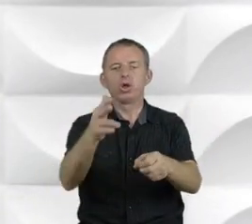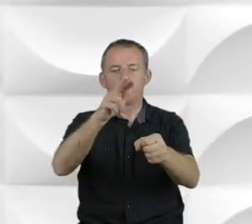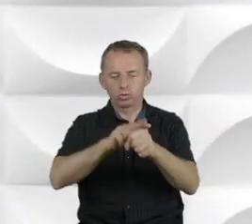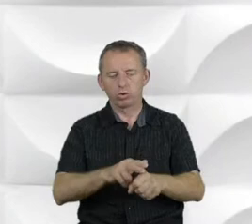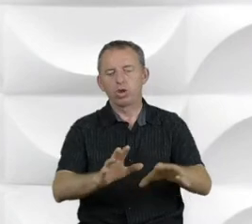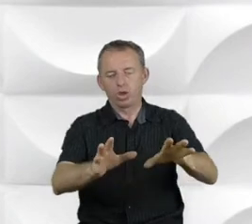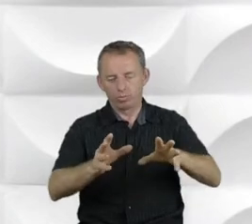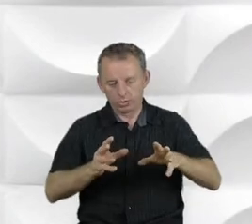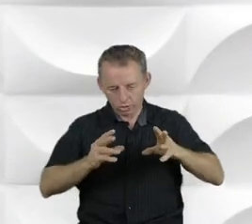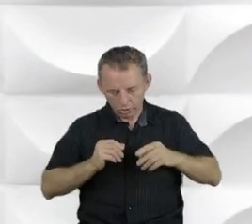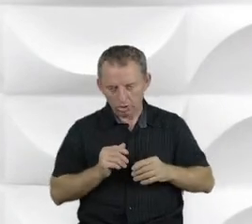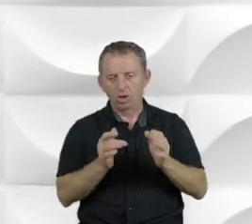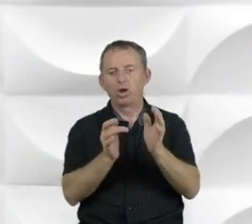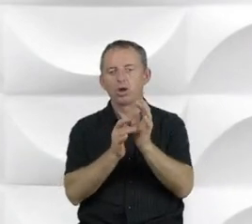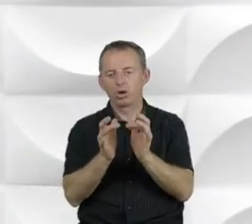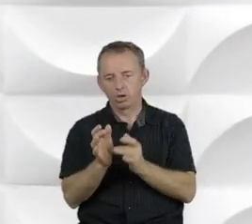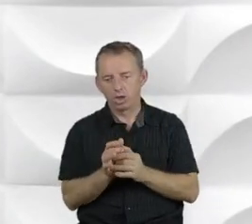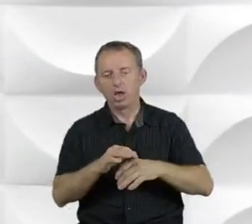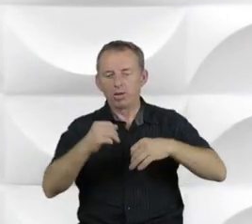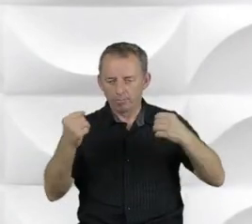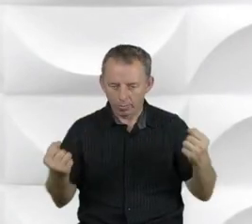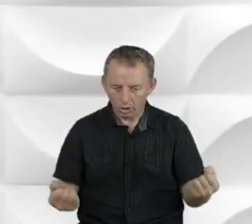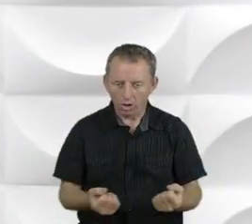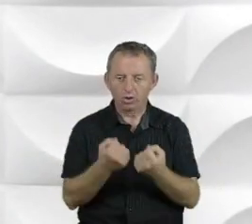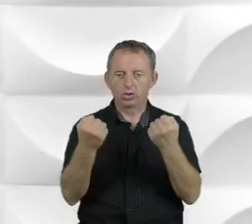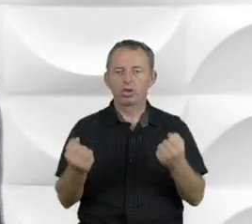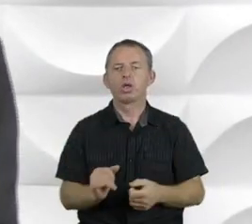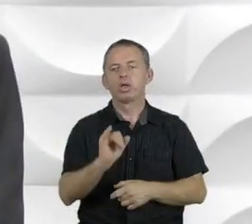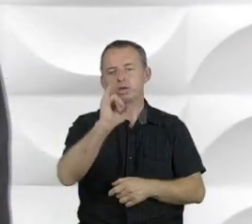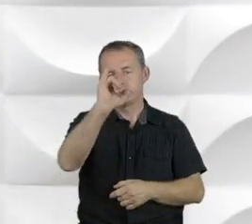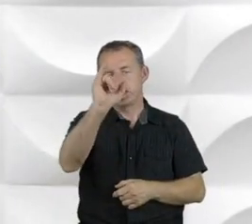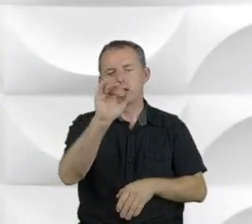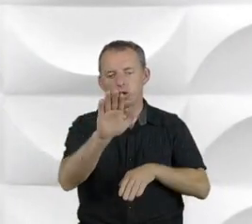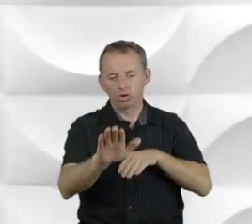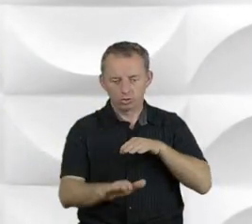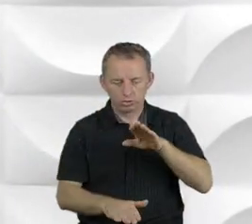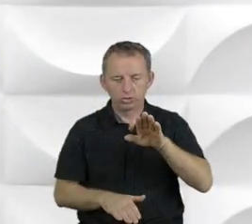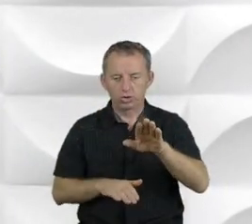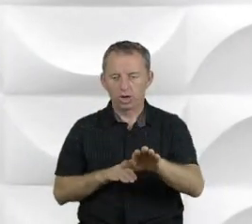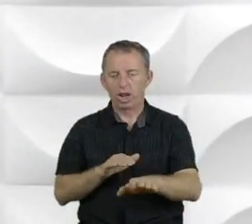przyjął Chrystusa i podąża Jego śladem.